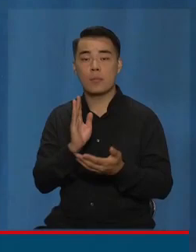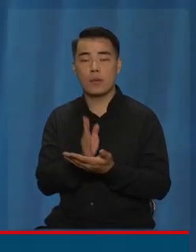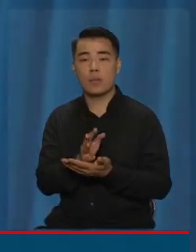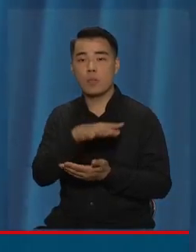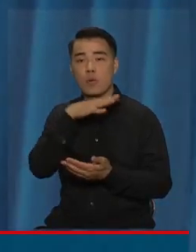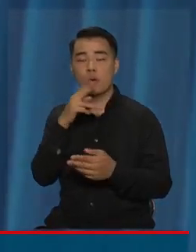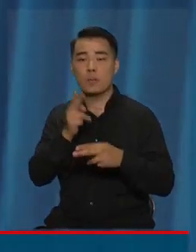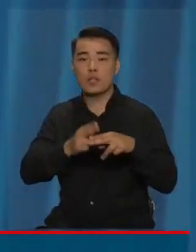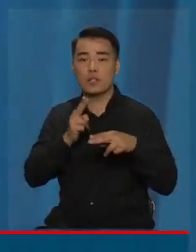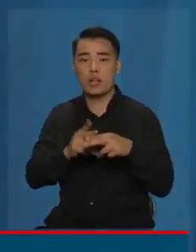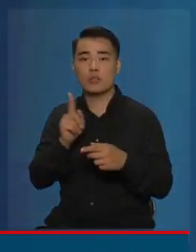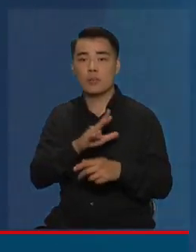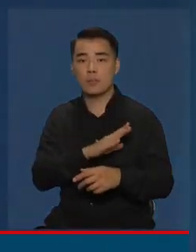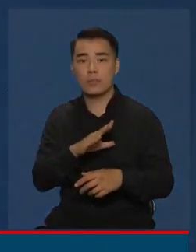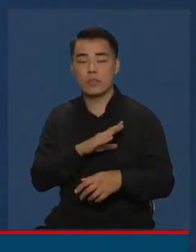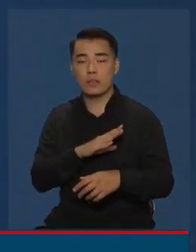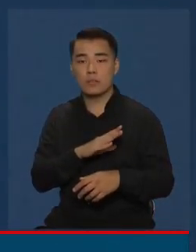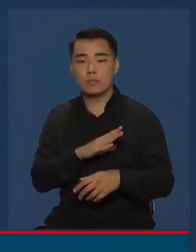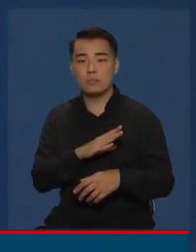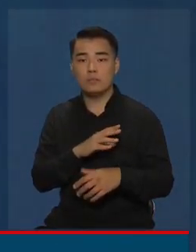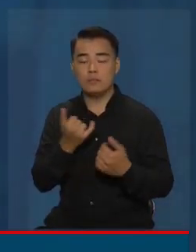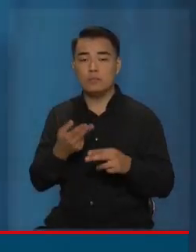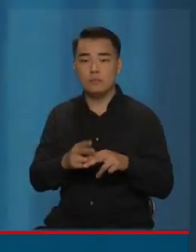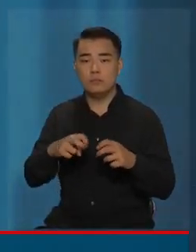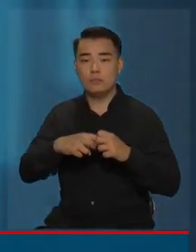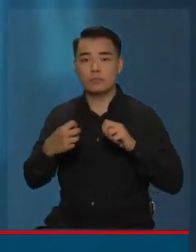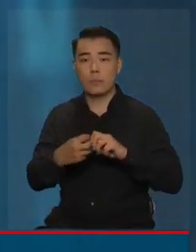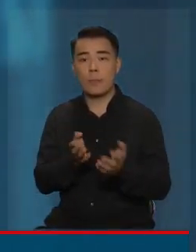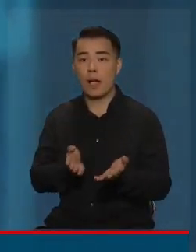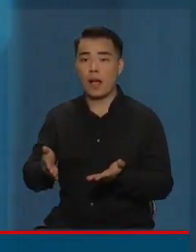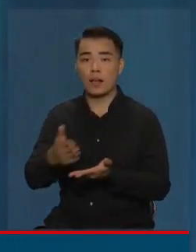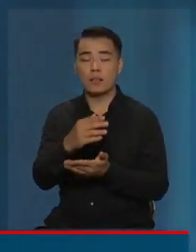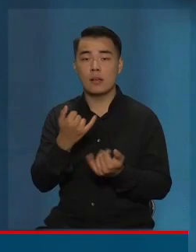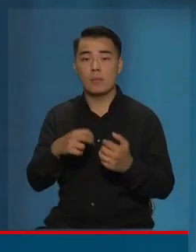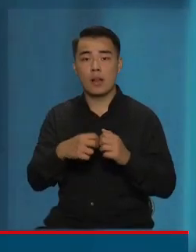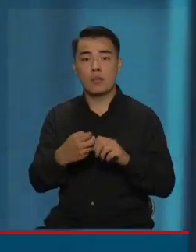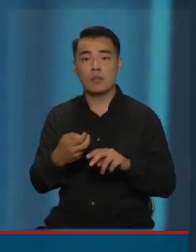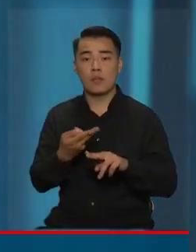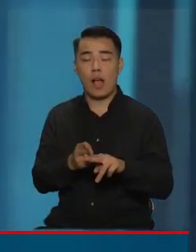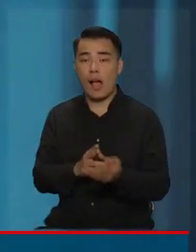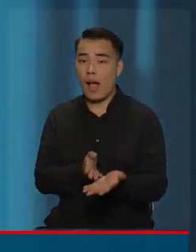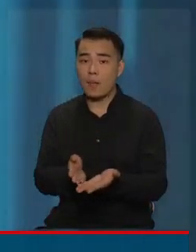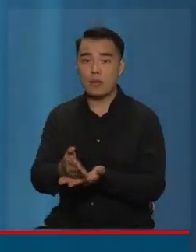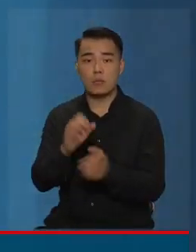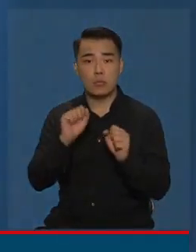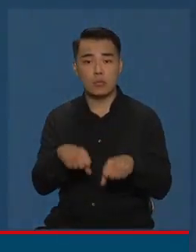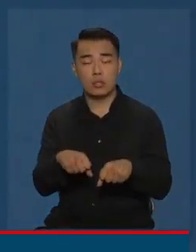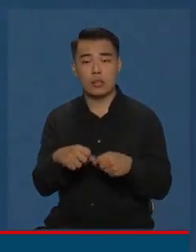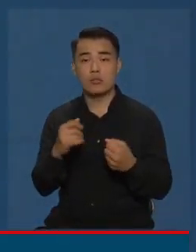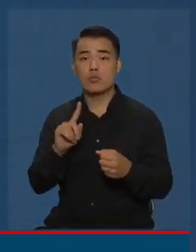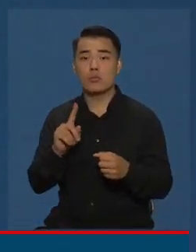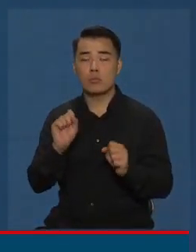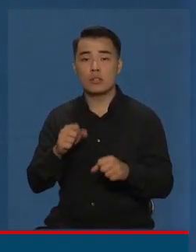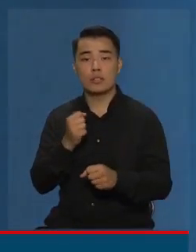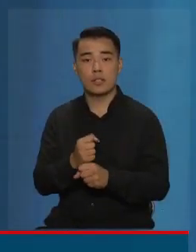қанша уақыттан бері келтіре береді? Бұл мәселені айналып өтетін жол жоқ па? Бұл мәселе жолдауда да айтылды. Не істеу керек сонда? Қайтпек